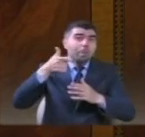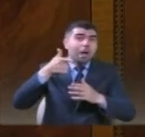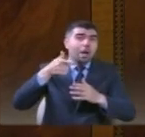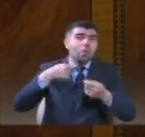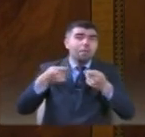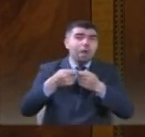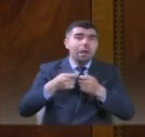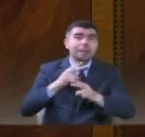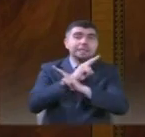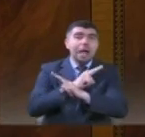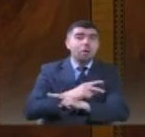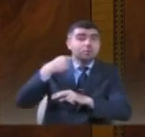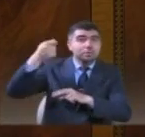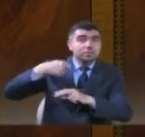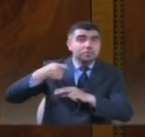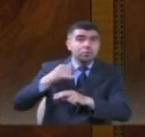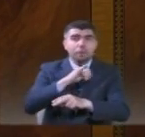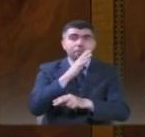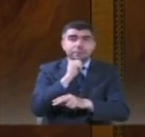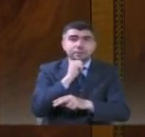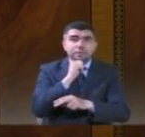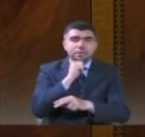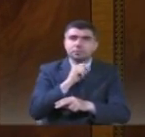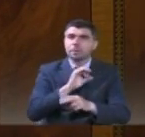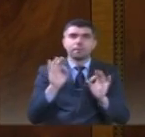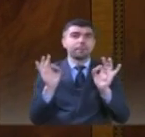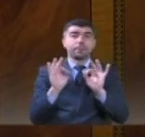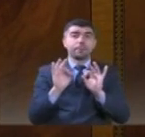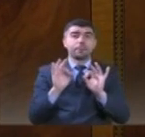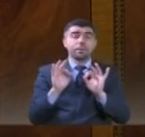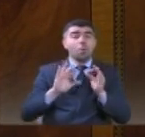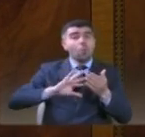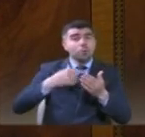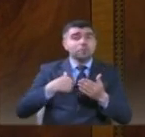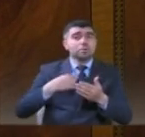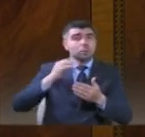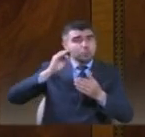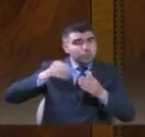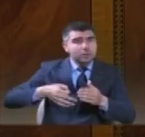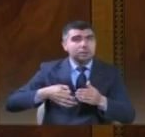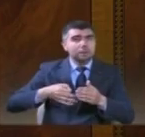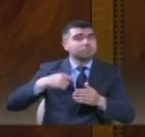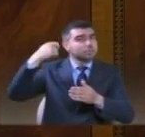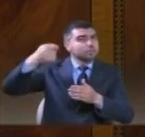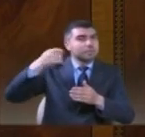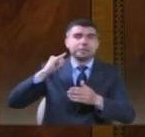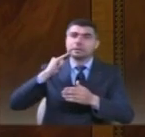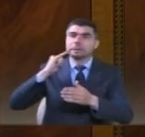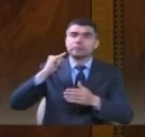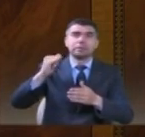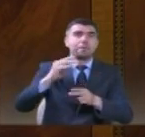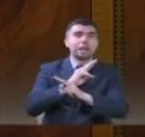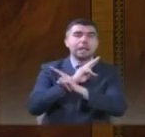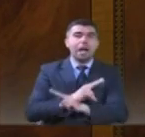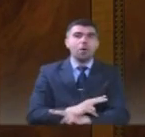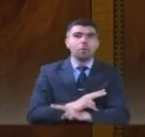بدون يعني مداخيل. خلوني أنا نتحملو وهو ما بغاوش، ما